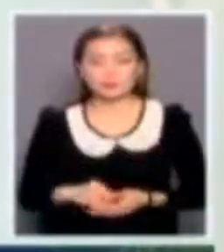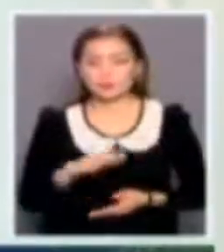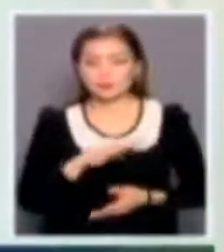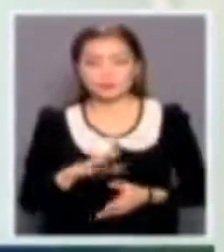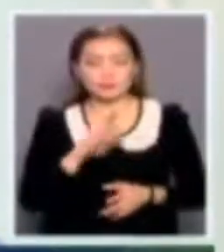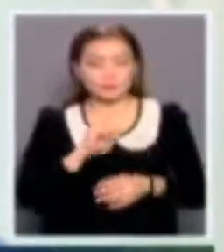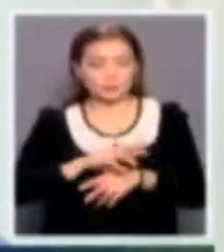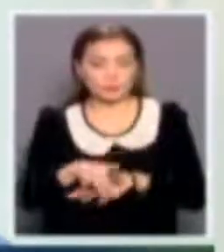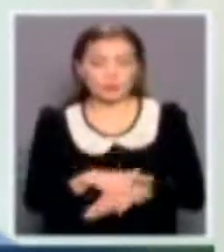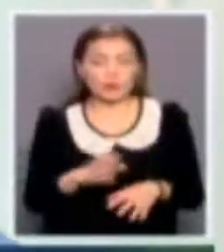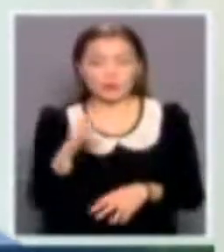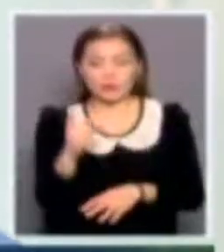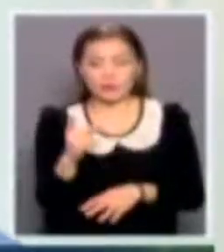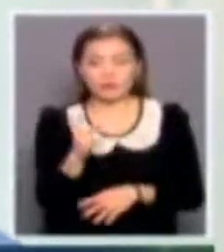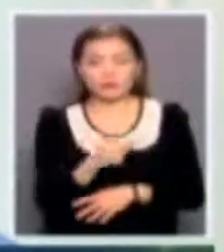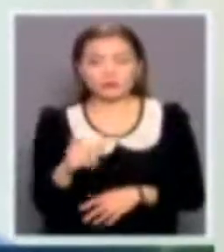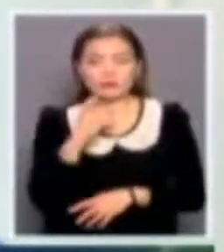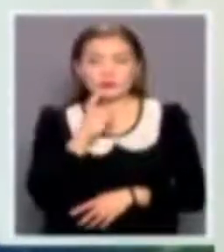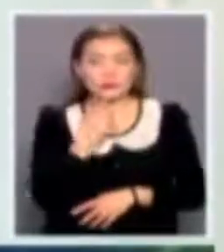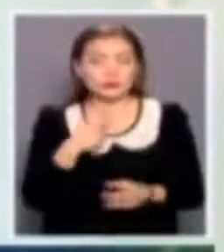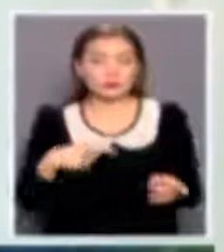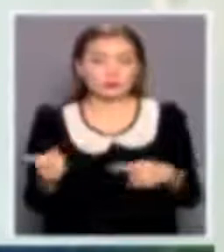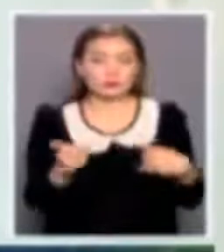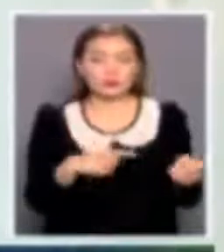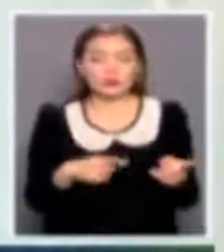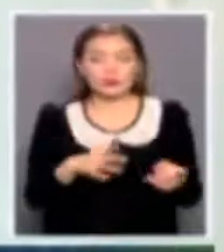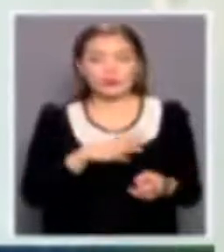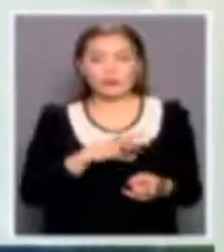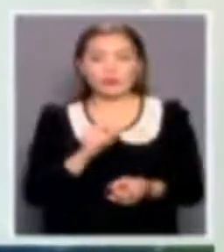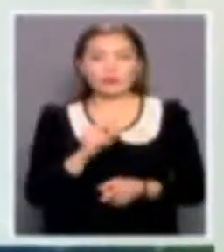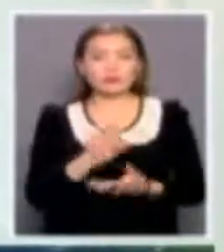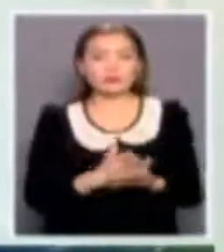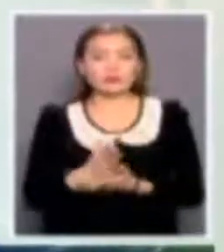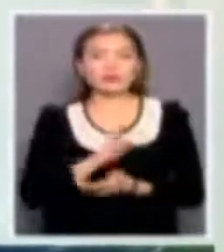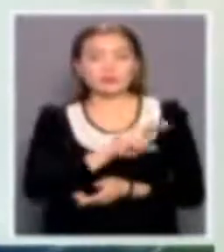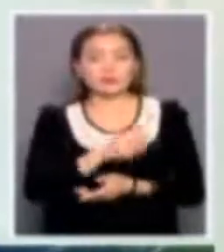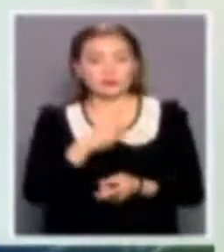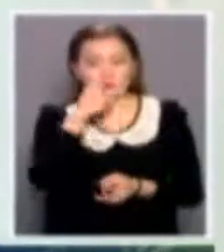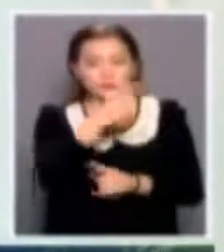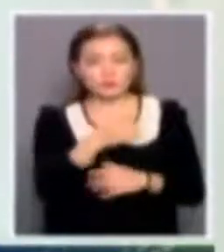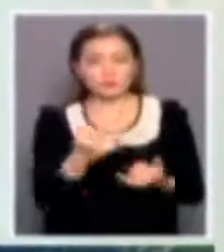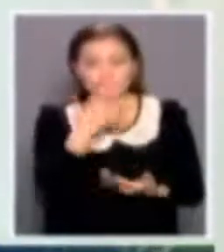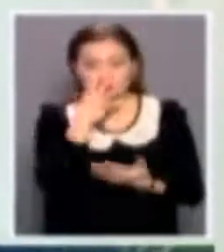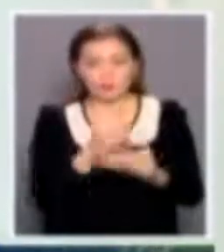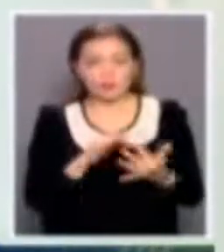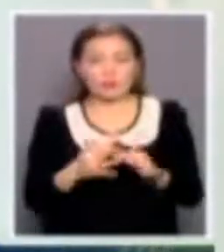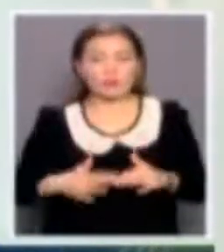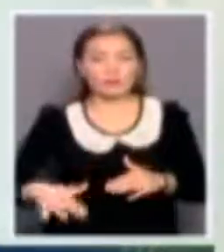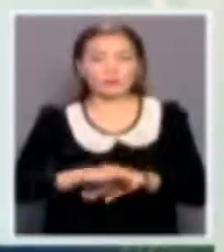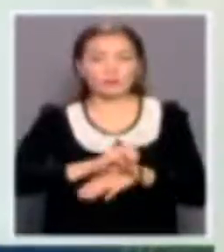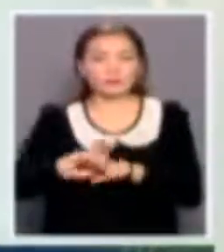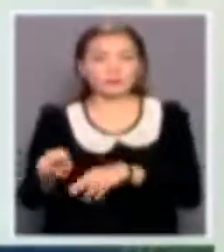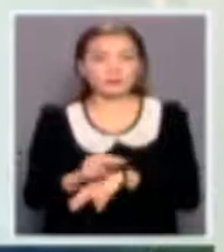особых условий, людям приходилось перемещаться и ехать в Акжар и обслуживаться там, теперь на сегодняшний день мы создаем полные